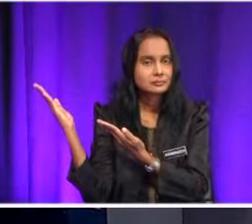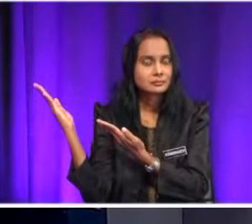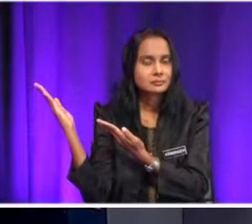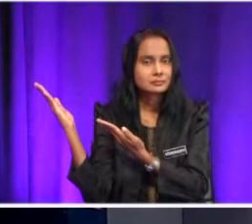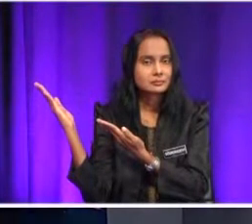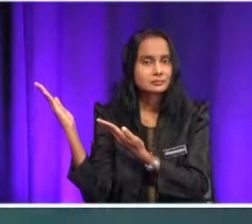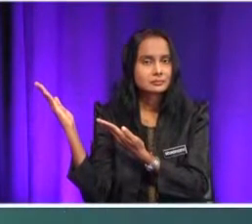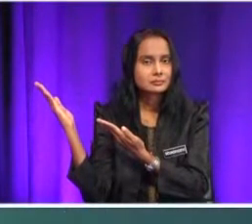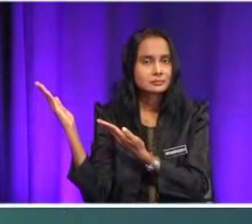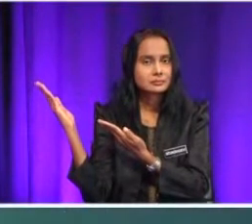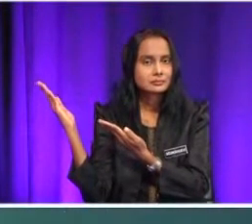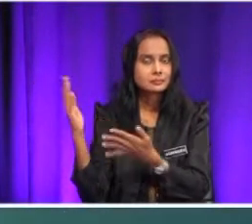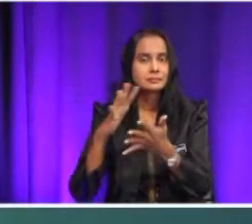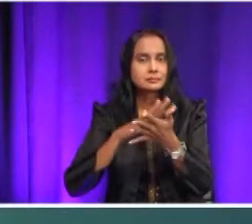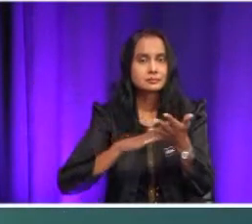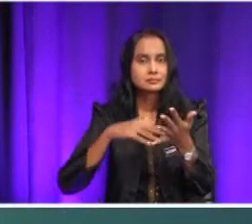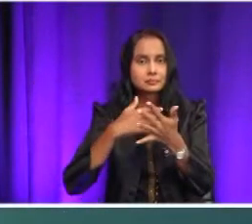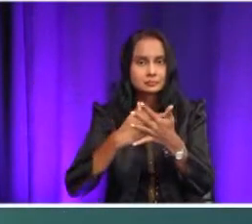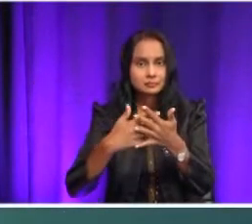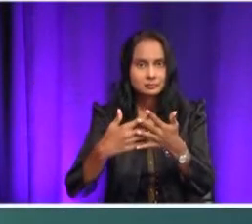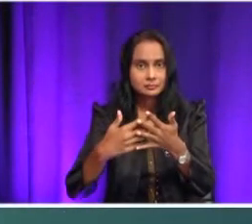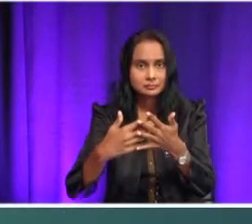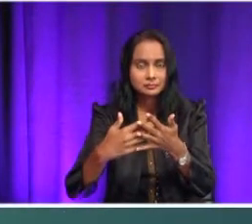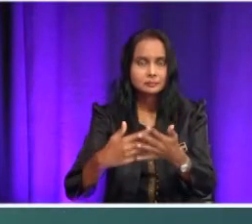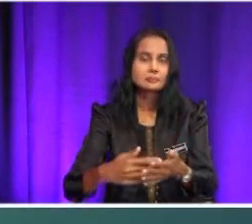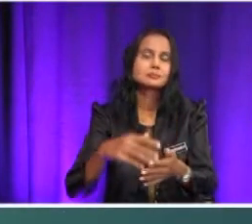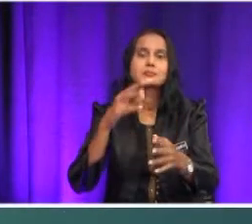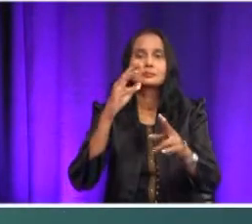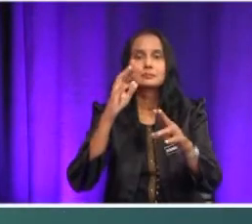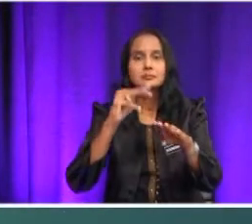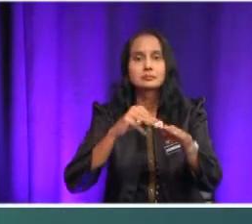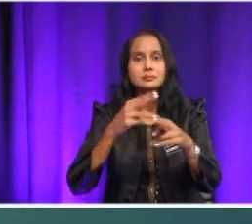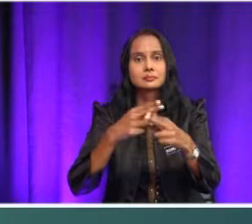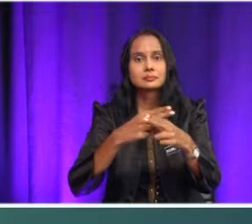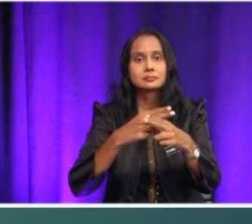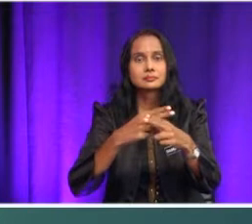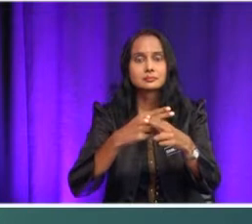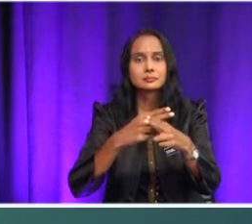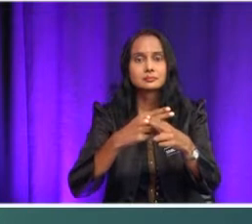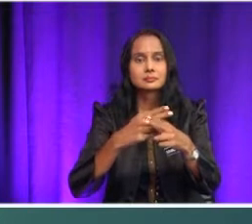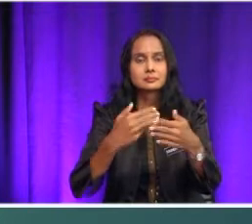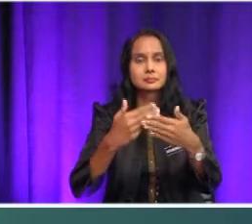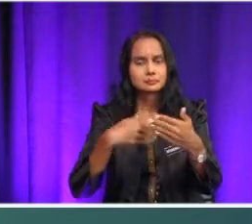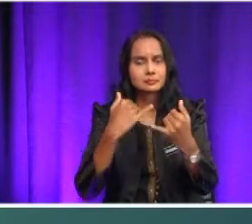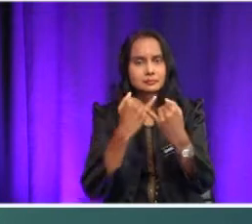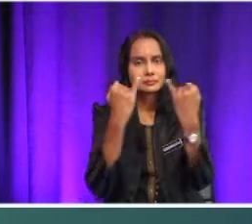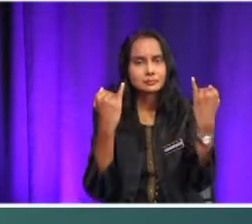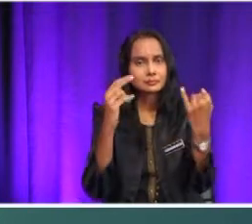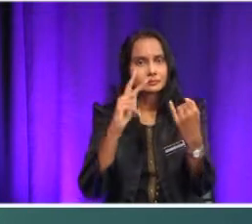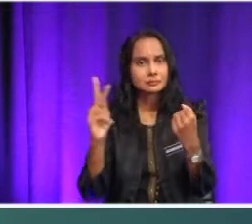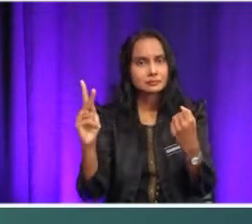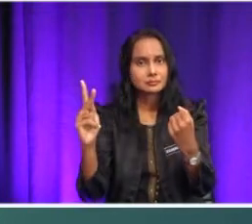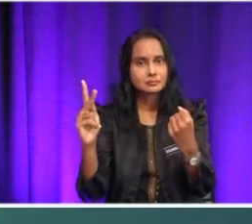jadwal fungsi pengeluaran jangka pendek Oke sebelum sebelum Cikgu Terangkan itu tadi oke